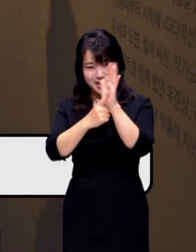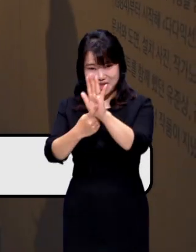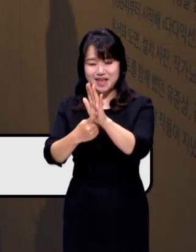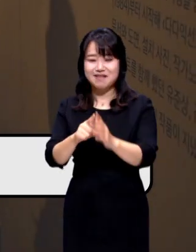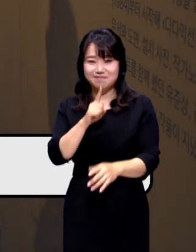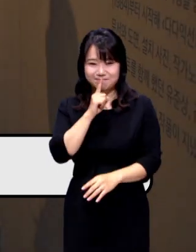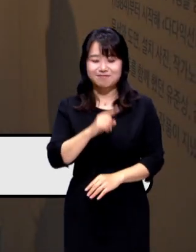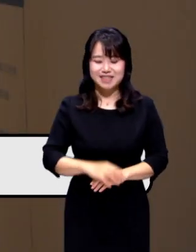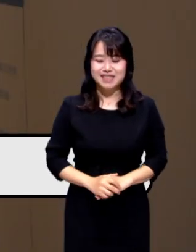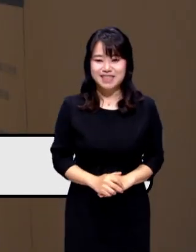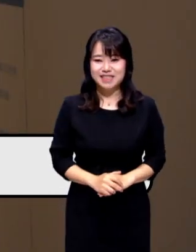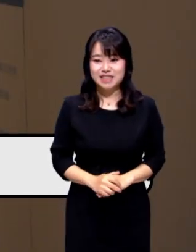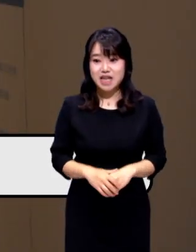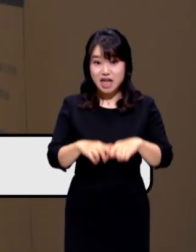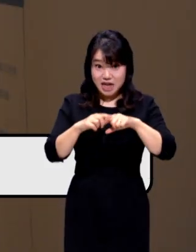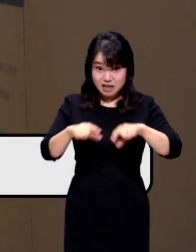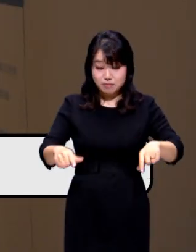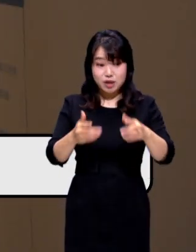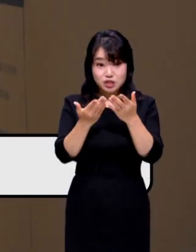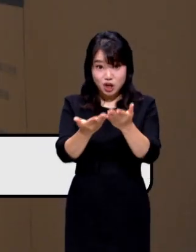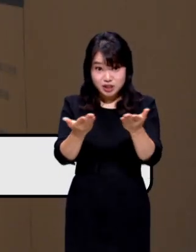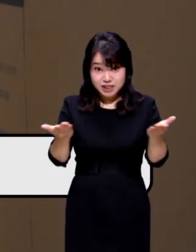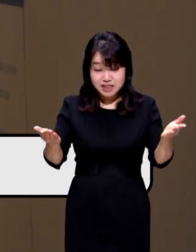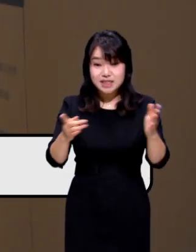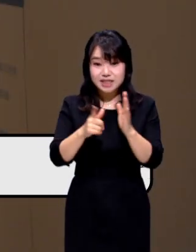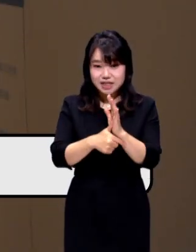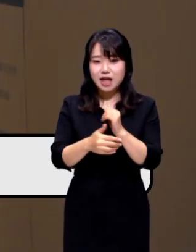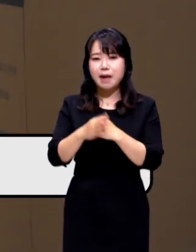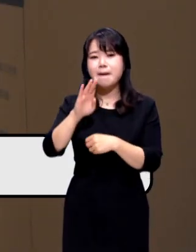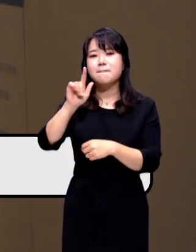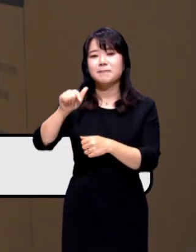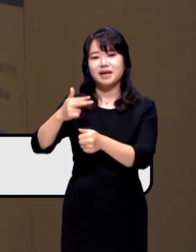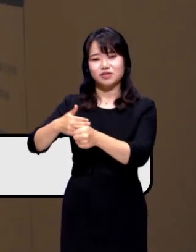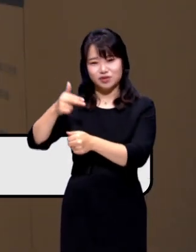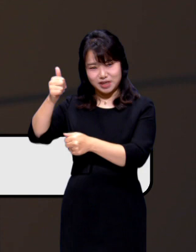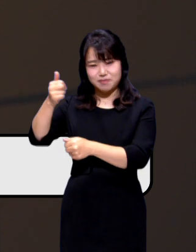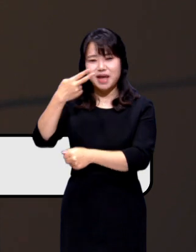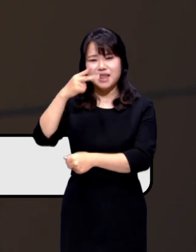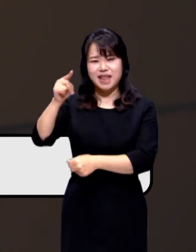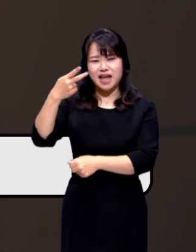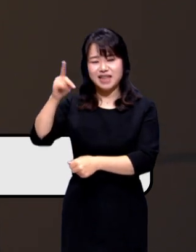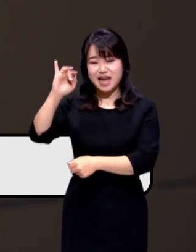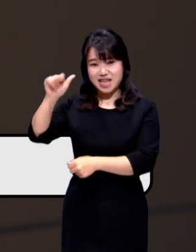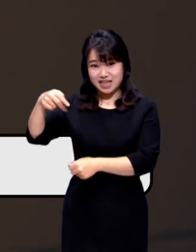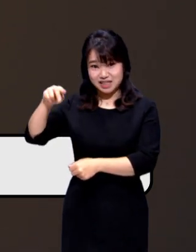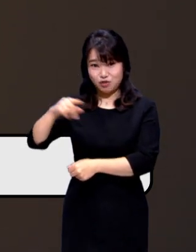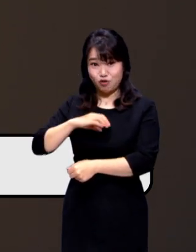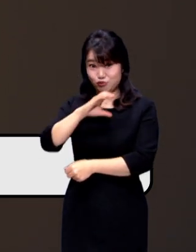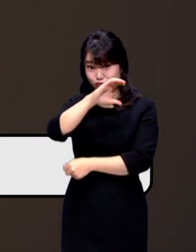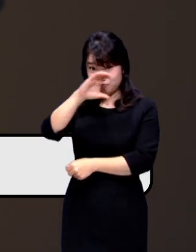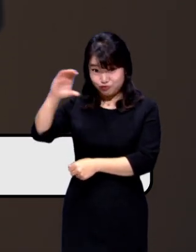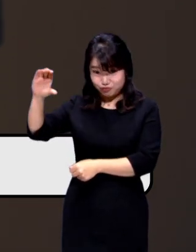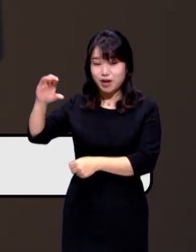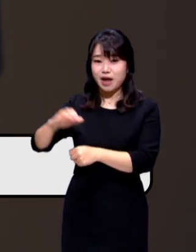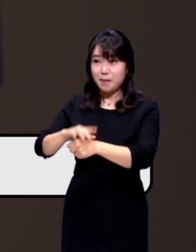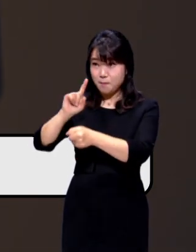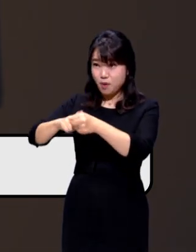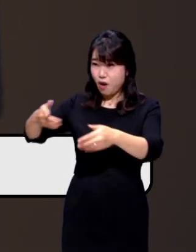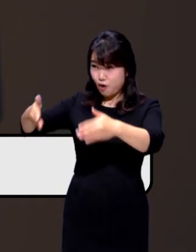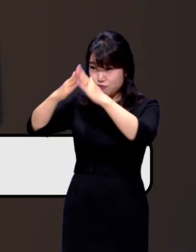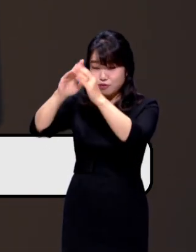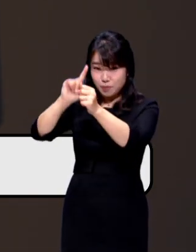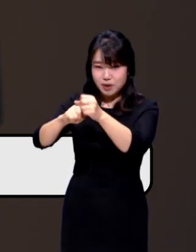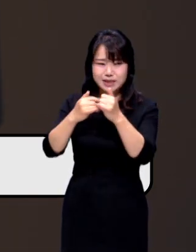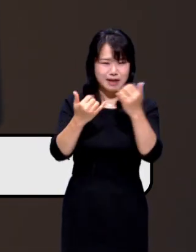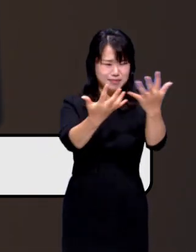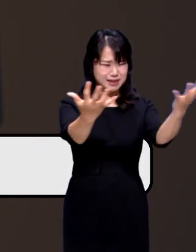수 있는데요. 이번 전시를 통해서 이 백남준의 다다익선이 국립현대미술관에 설치되기까지 얼마나 많은